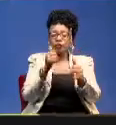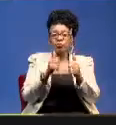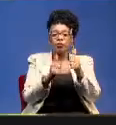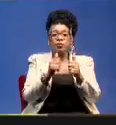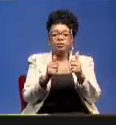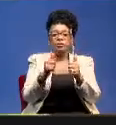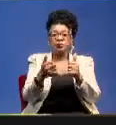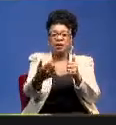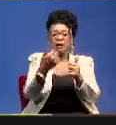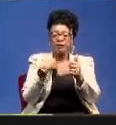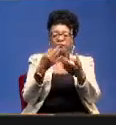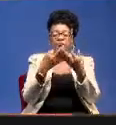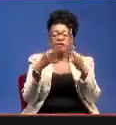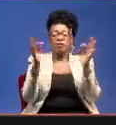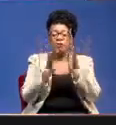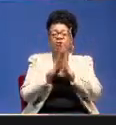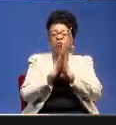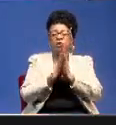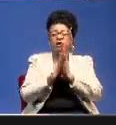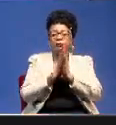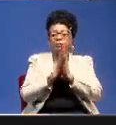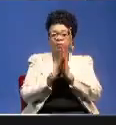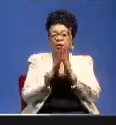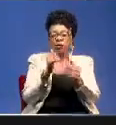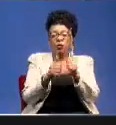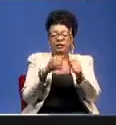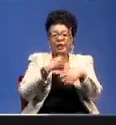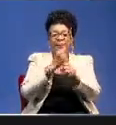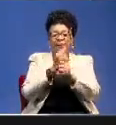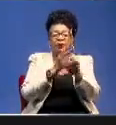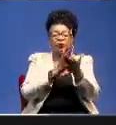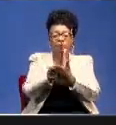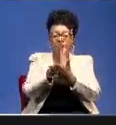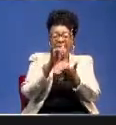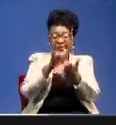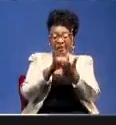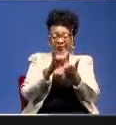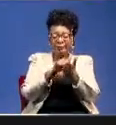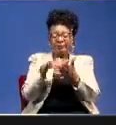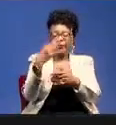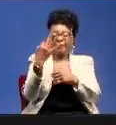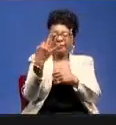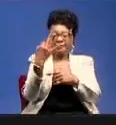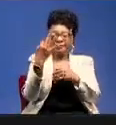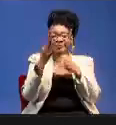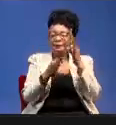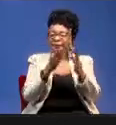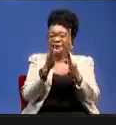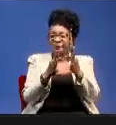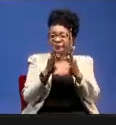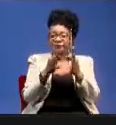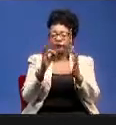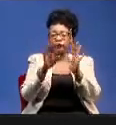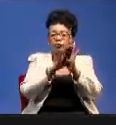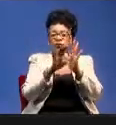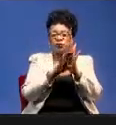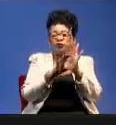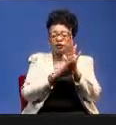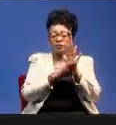kukiuka uhuru wa kuabudu unaohakikishwa na ibara ya 33 ya katiba ya